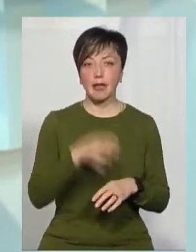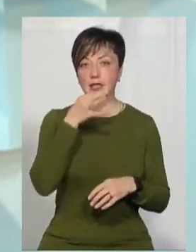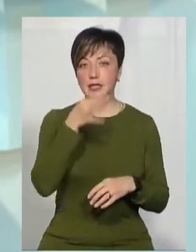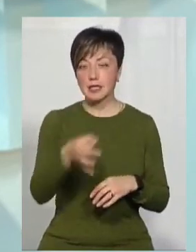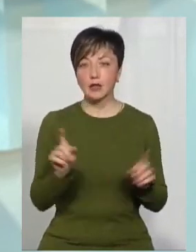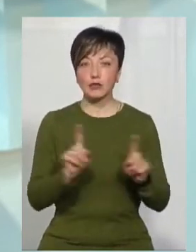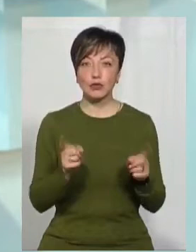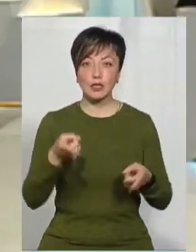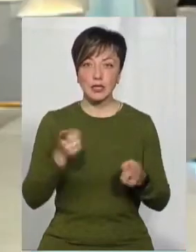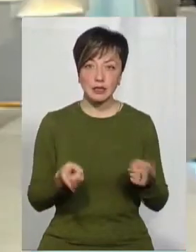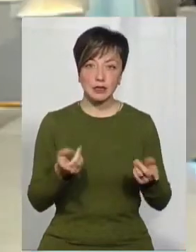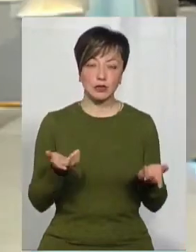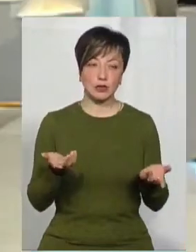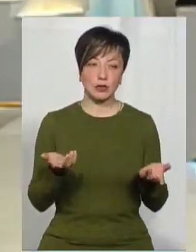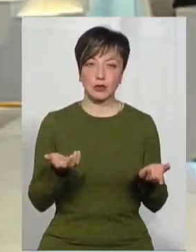сказати,